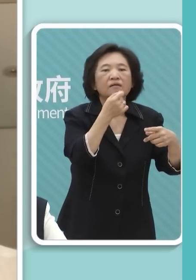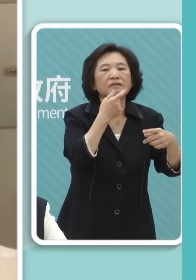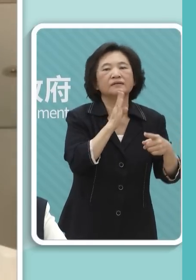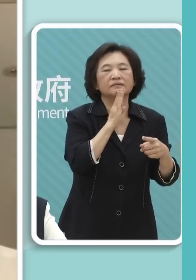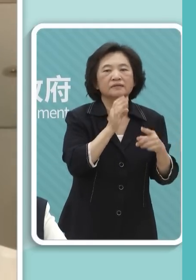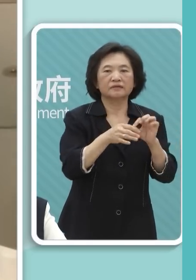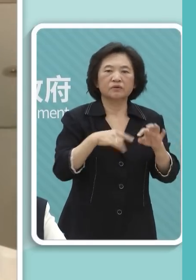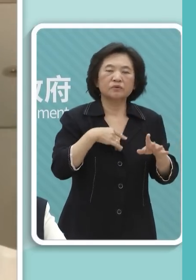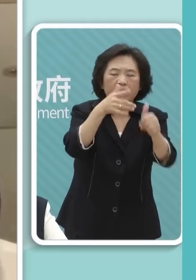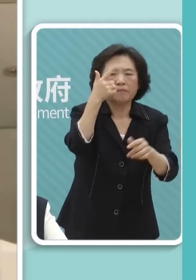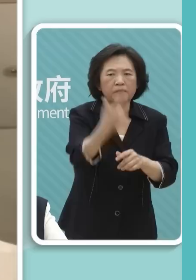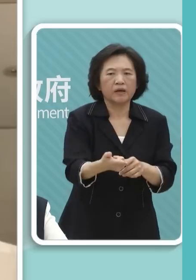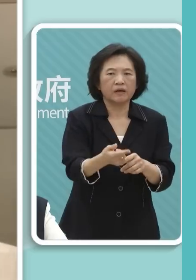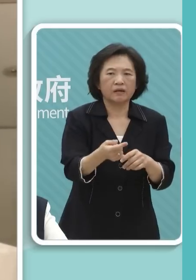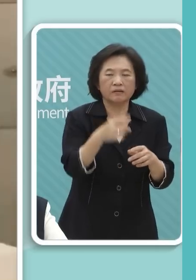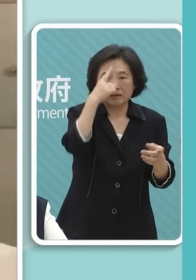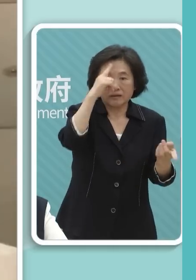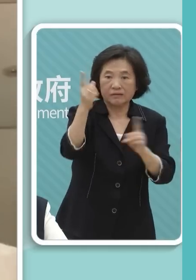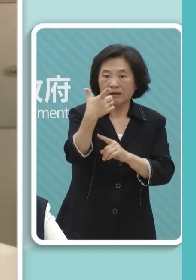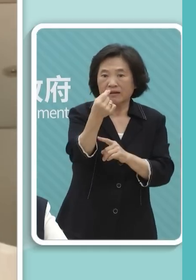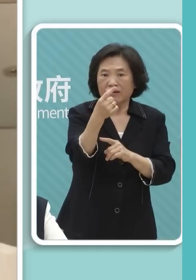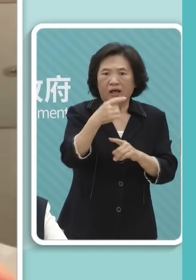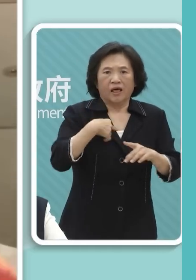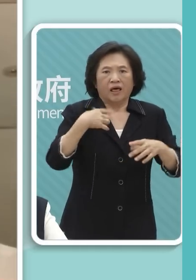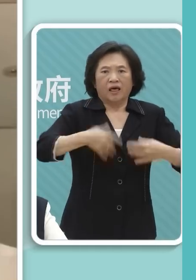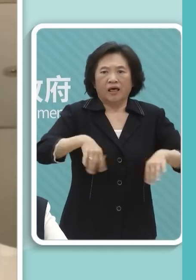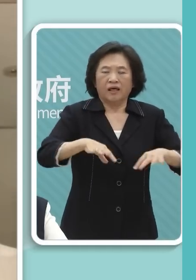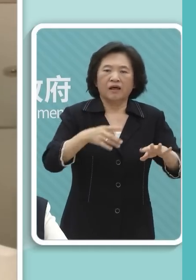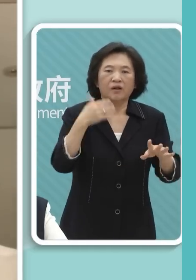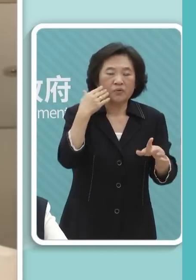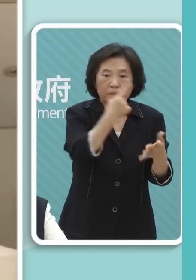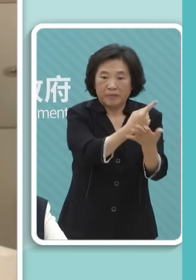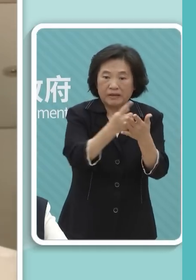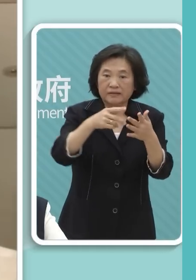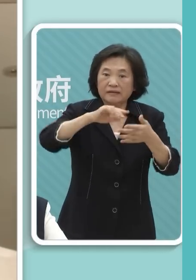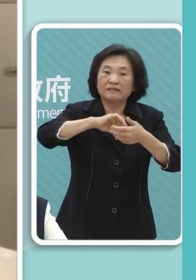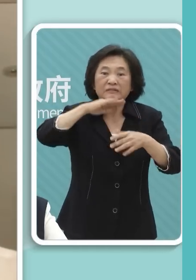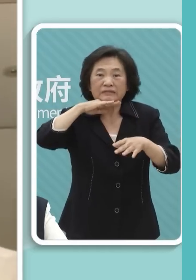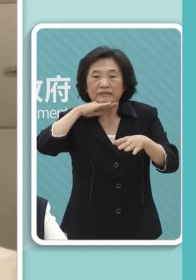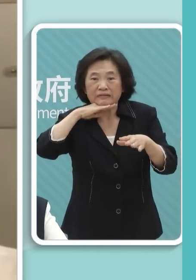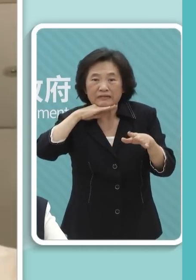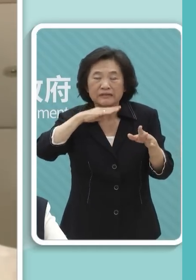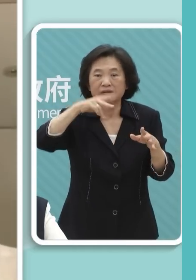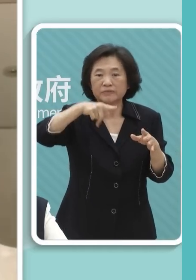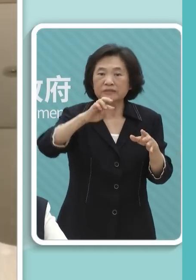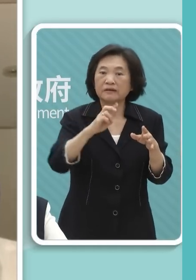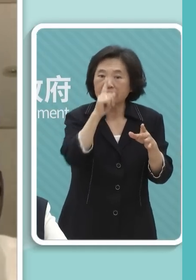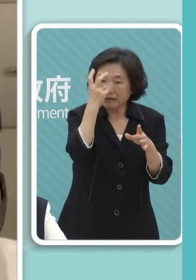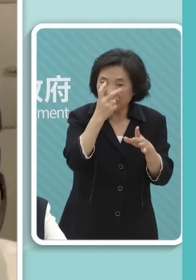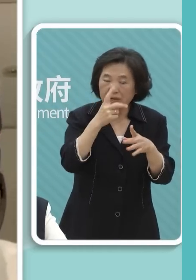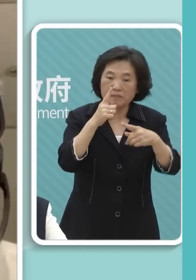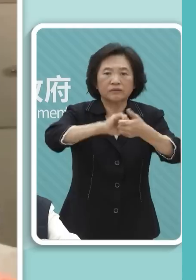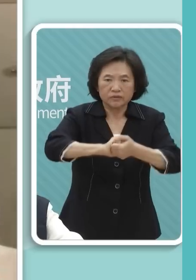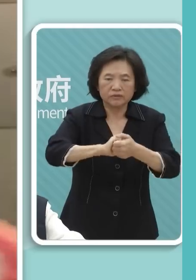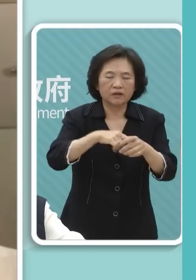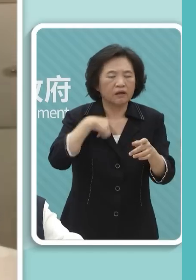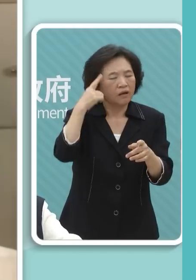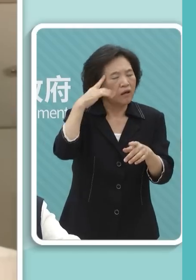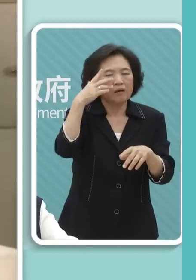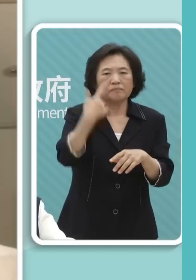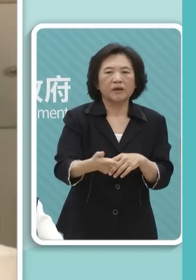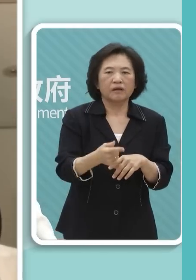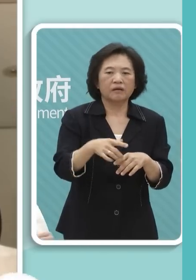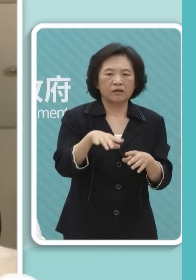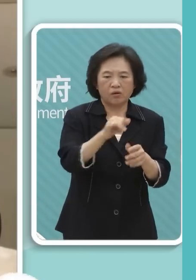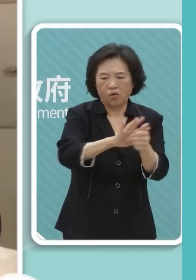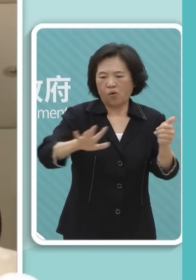这种每天六万以上，如果每样东西都要 PCR 确认，你又才能做动作的话哈，这个整个系统